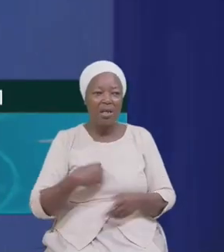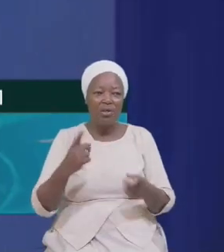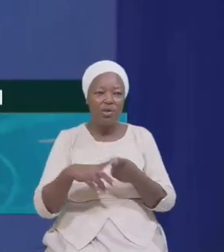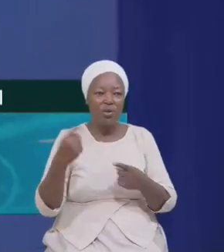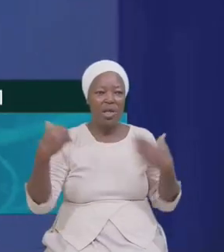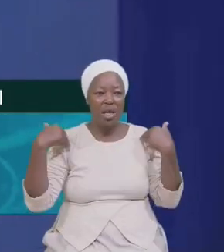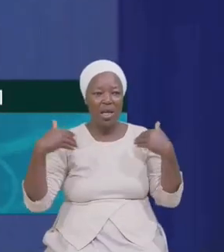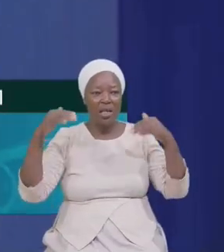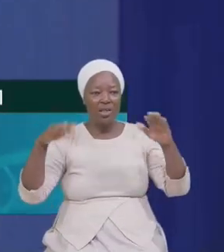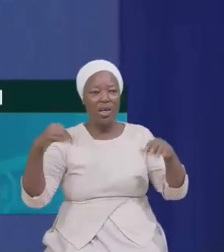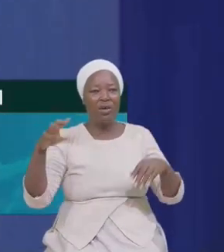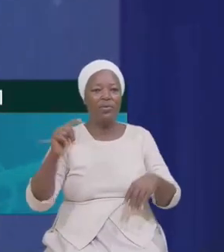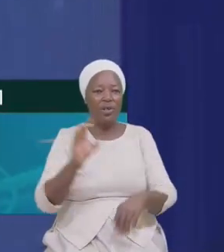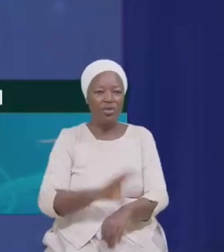écrit à l'ange de l'église de Philadelphie.